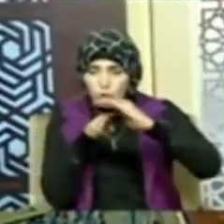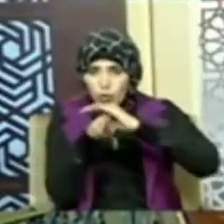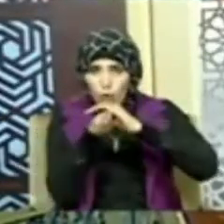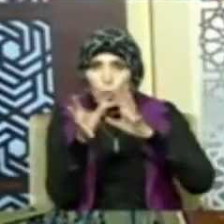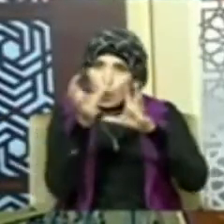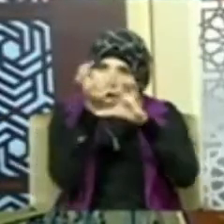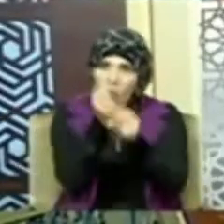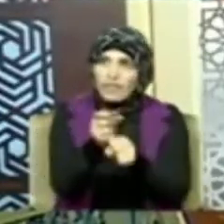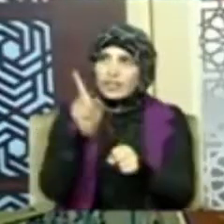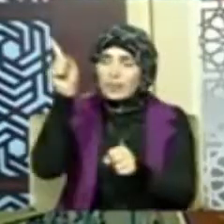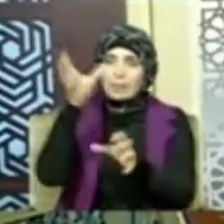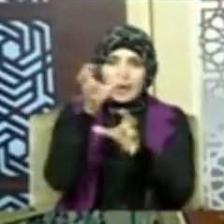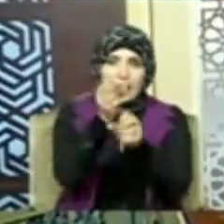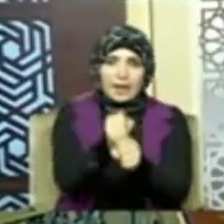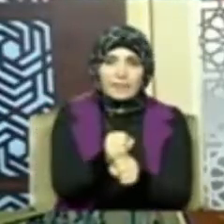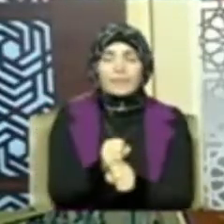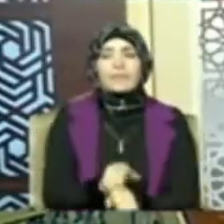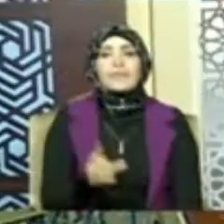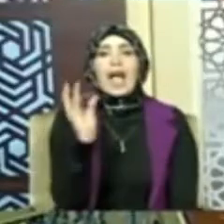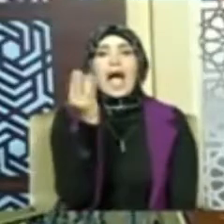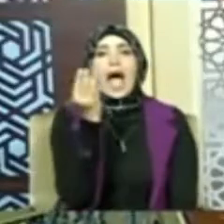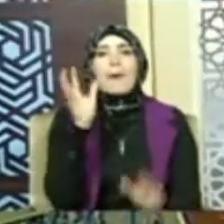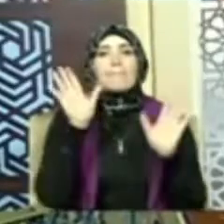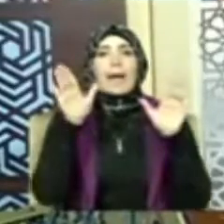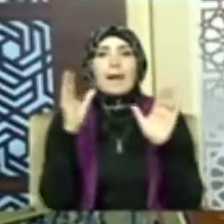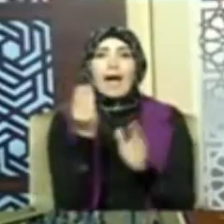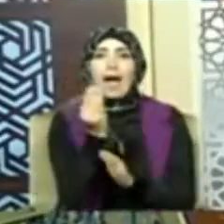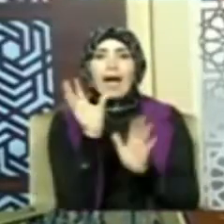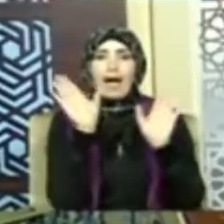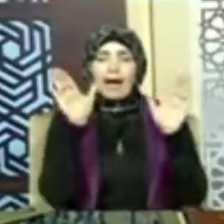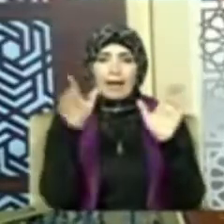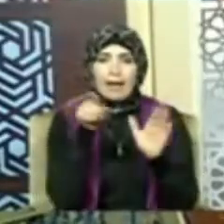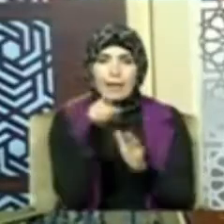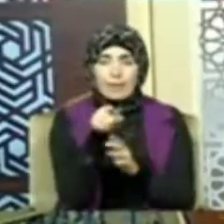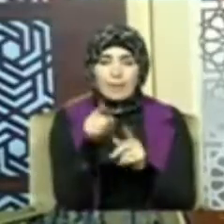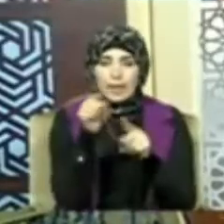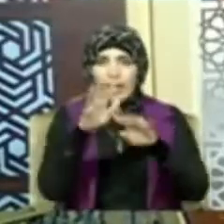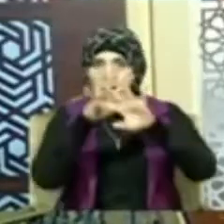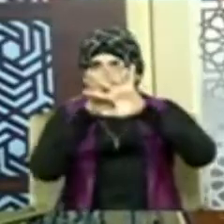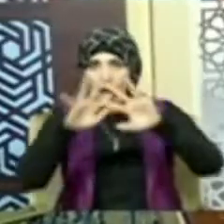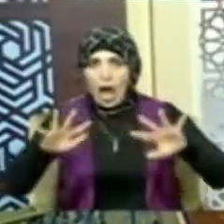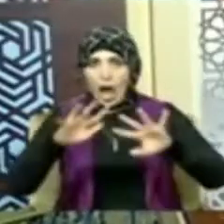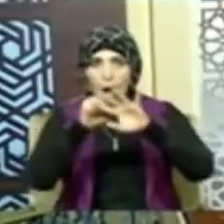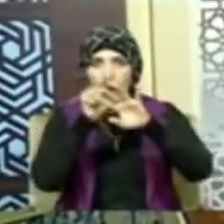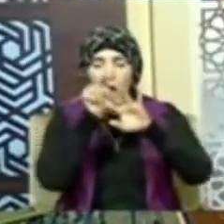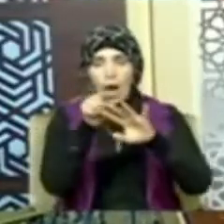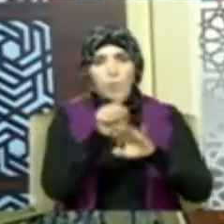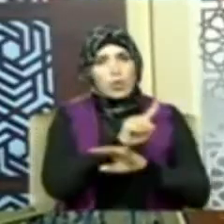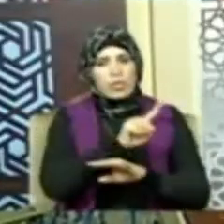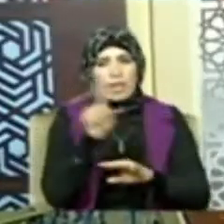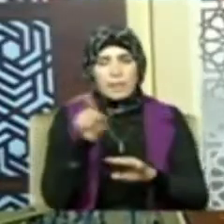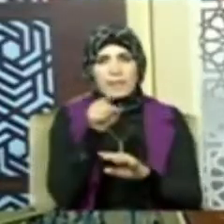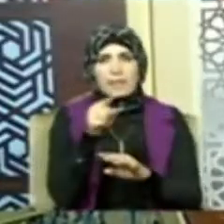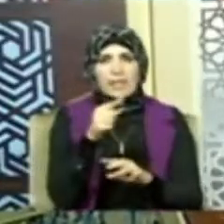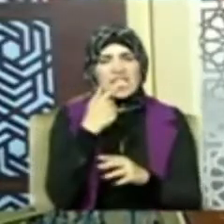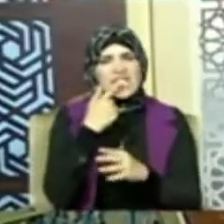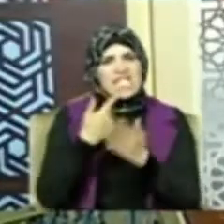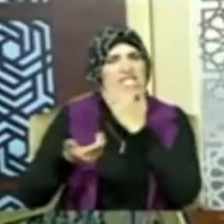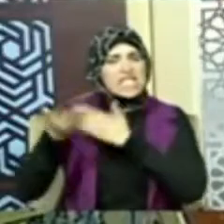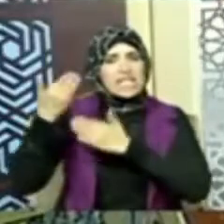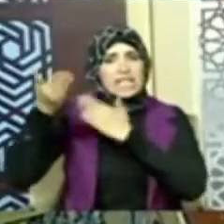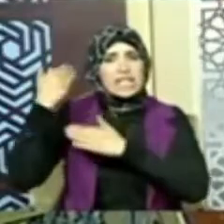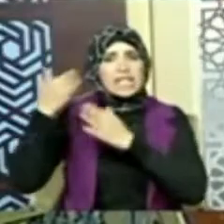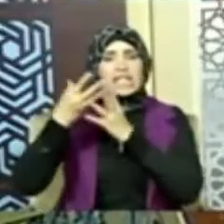كفته الحمامة الحصداء. إن هذا العنكبوت لا يضرب على باب الغار من قبل